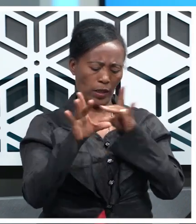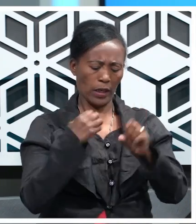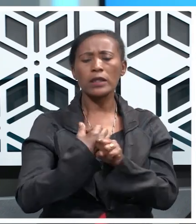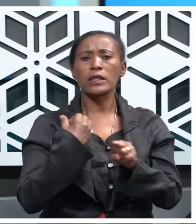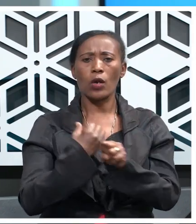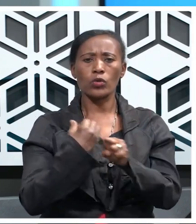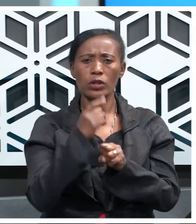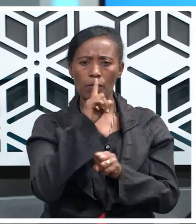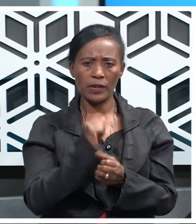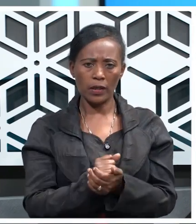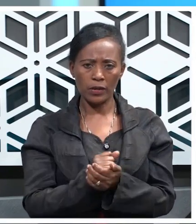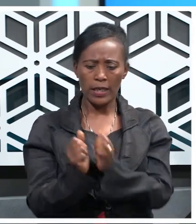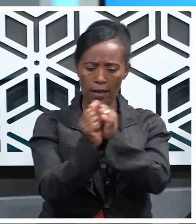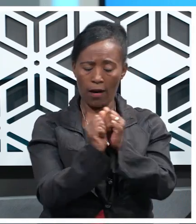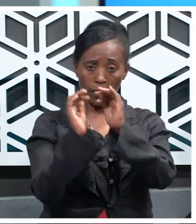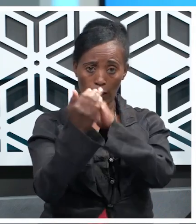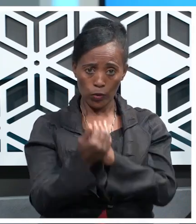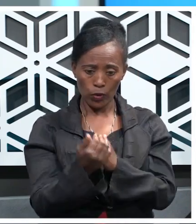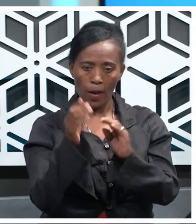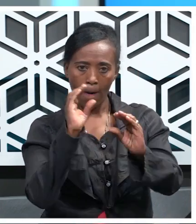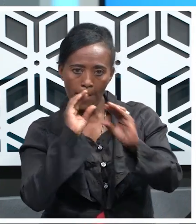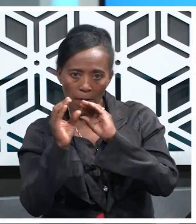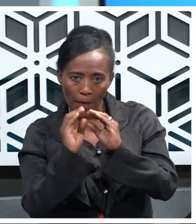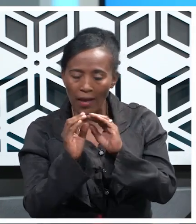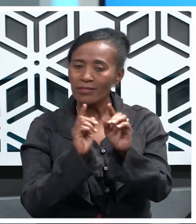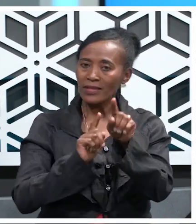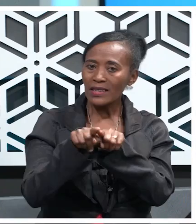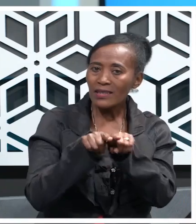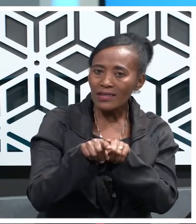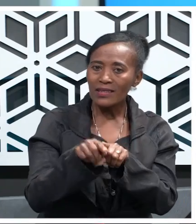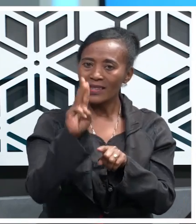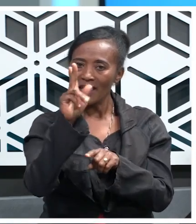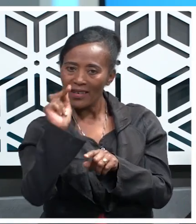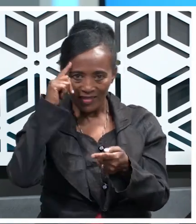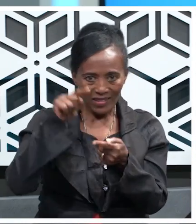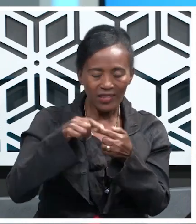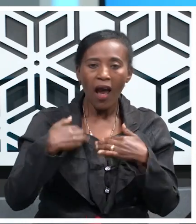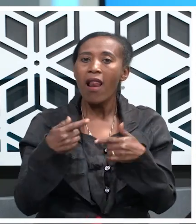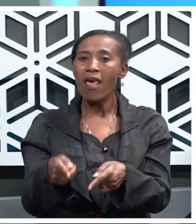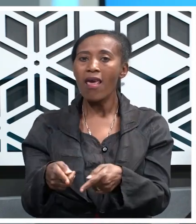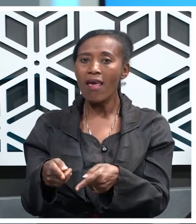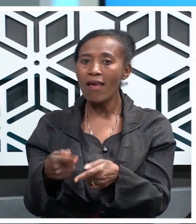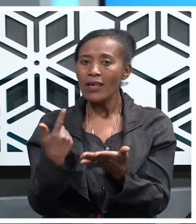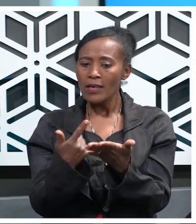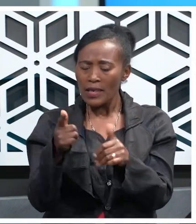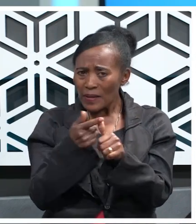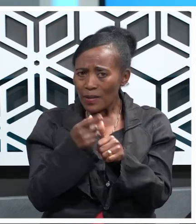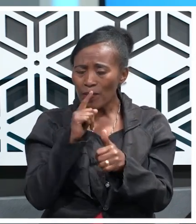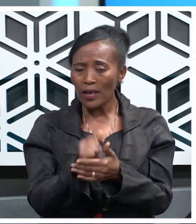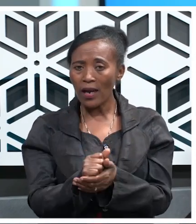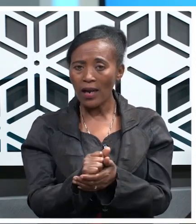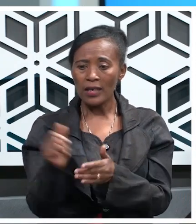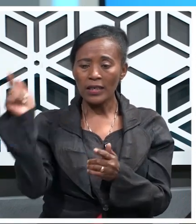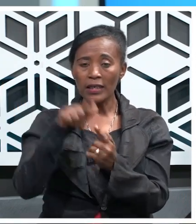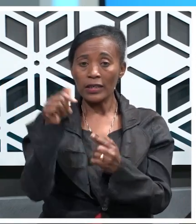ትኩረት ያደረገ ስራዎችን ለመስራት ነው። የጋራ የሆኑ መግባቢያ ሰነዶች አሉ፣ የጋራ የሆነ እቅድ አለ፣ በጋራ ያቀድናቸው።